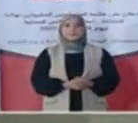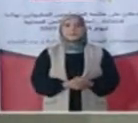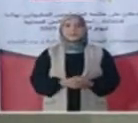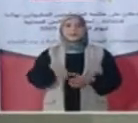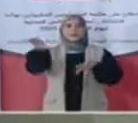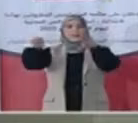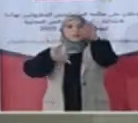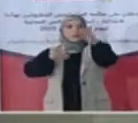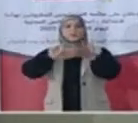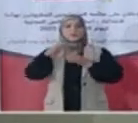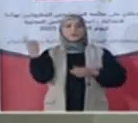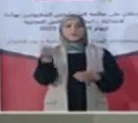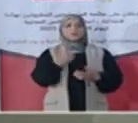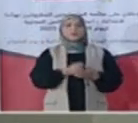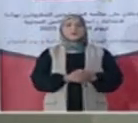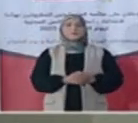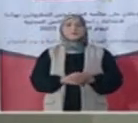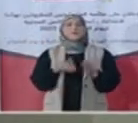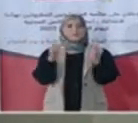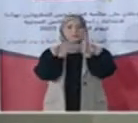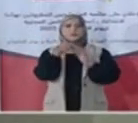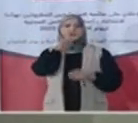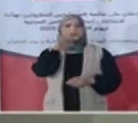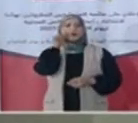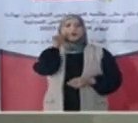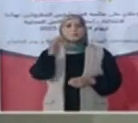ضيوفنا الكرام، السيدات والسادة